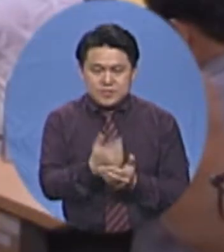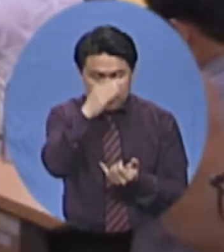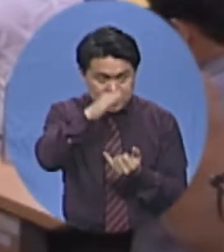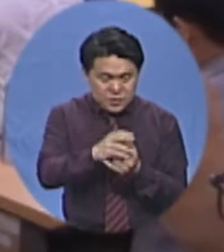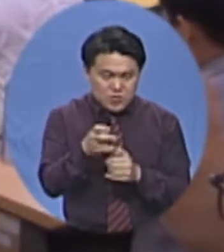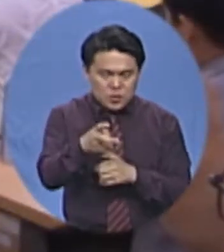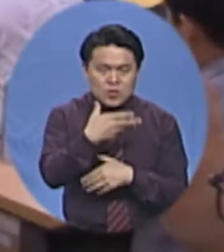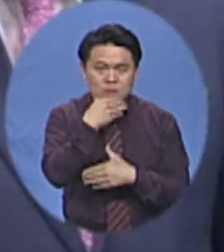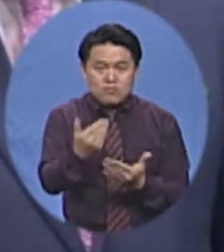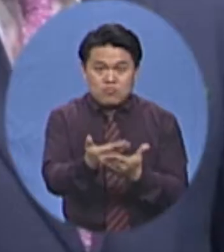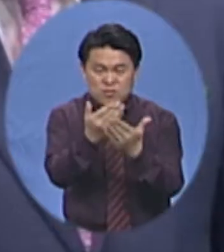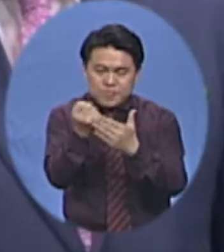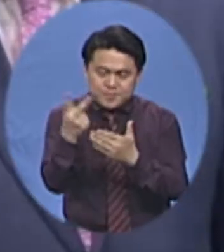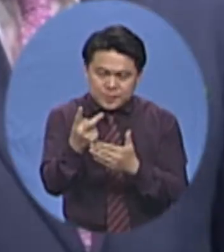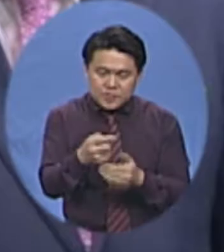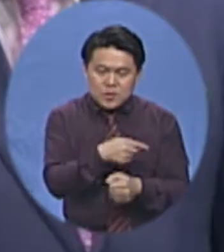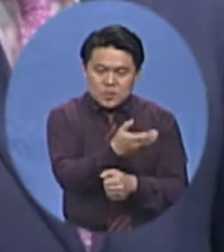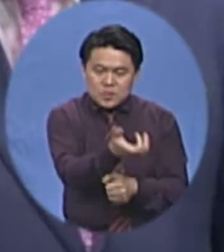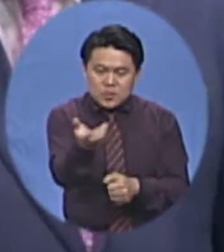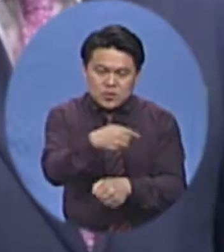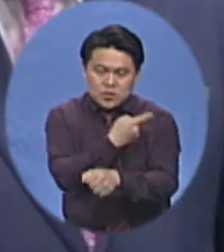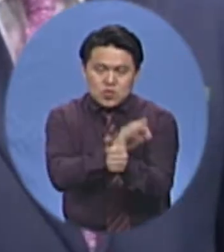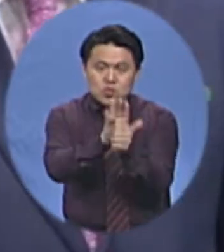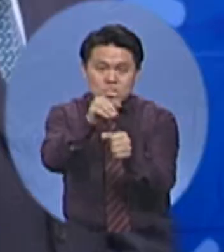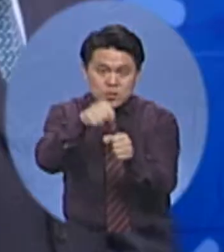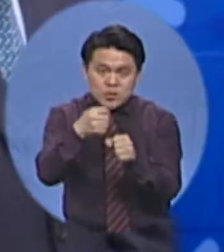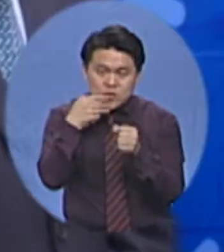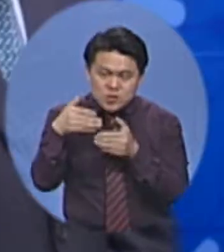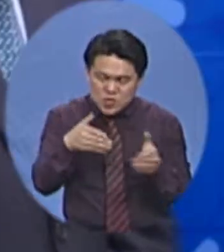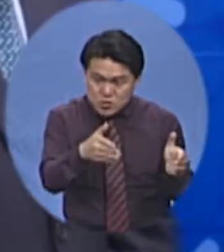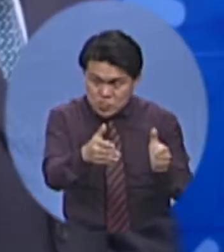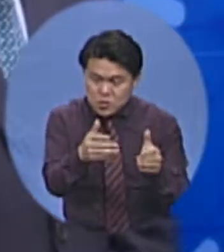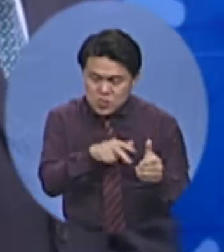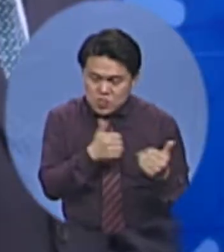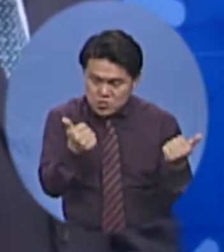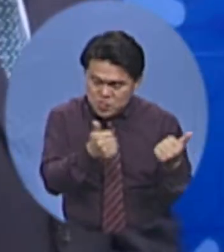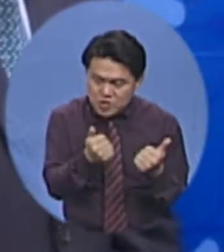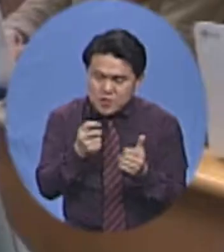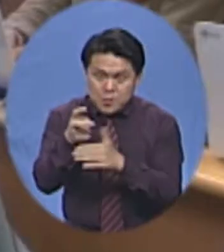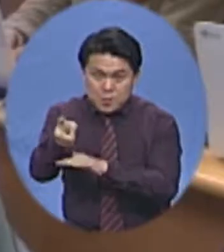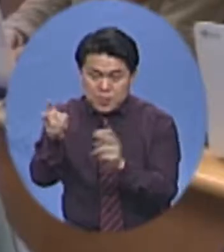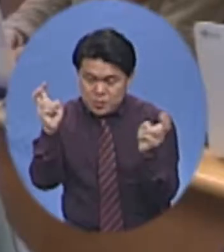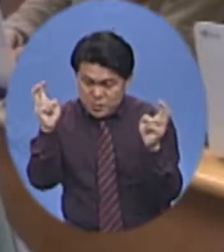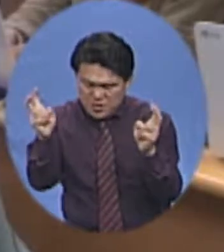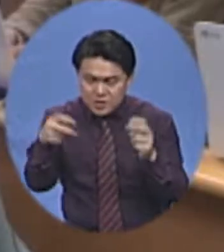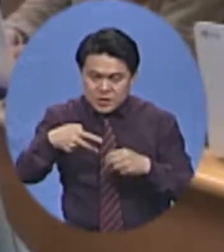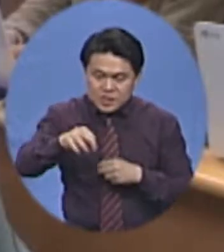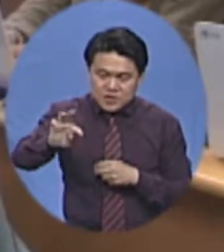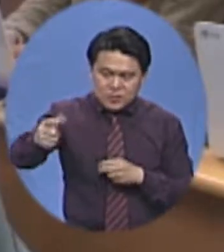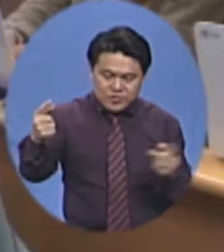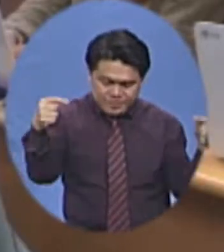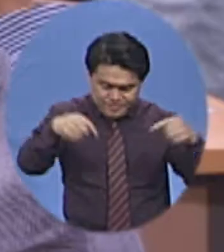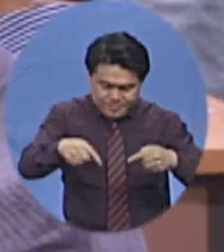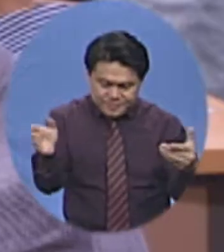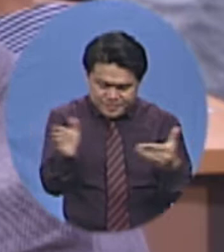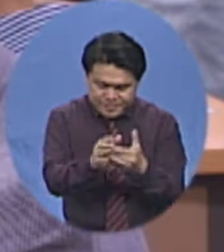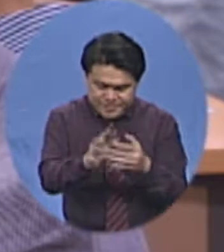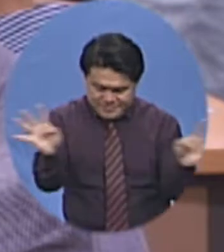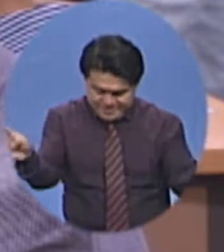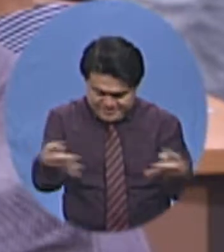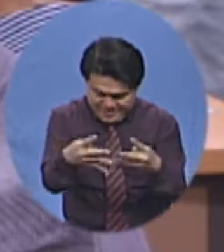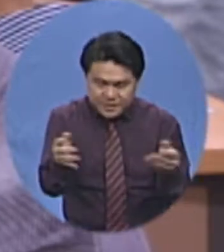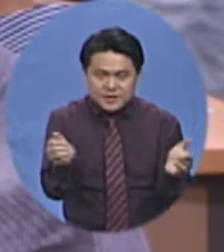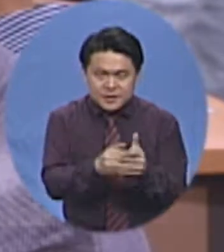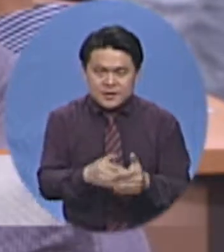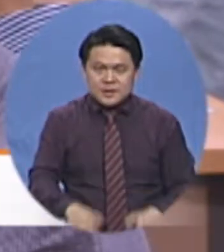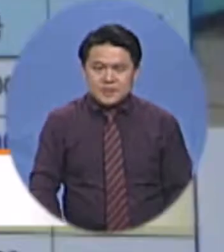청소년들의 교통복지 증진과 이동권 보호를 위해 경기도가 경기도의회와 버스업체, 시군과 협의해 이뤄낸 겁니다.